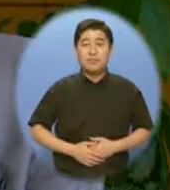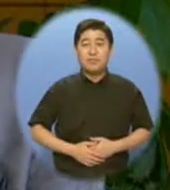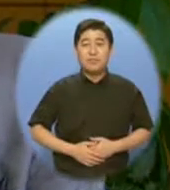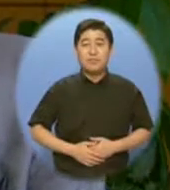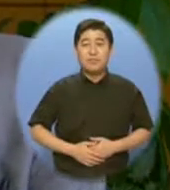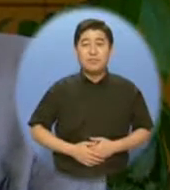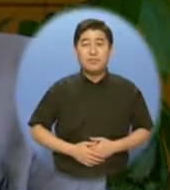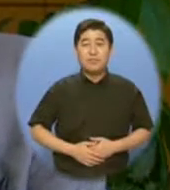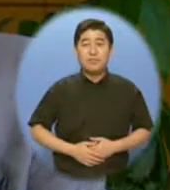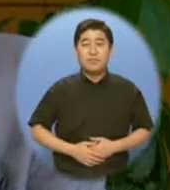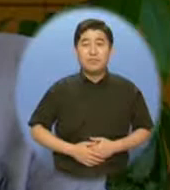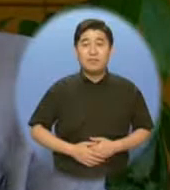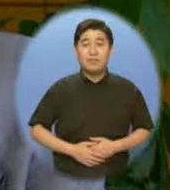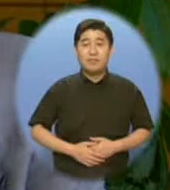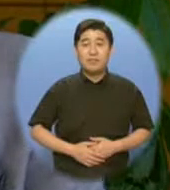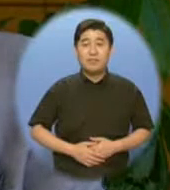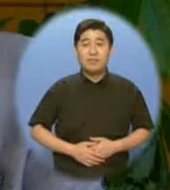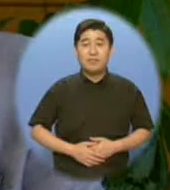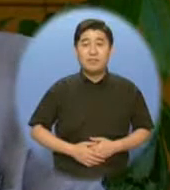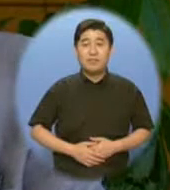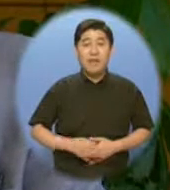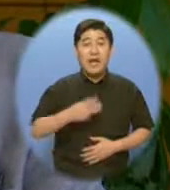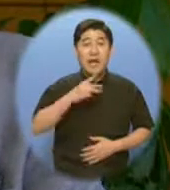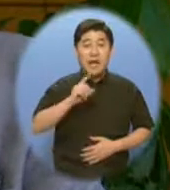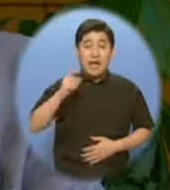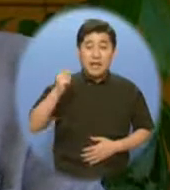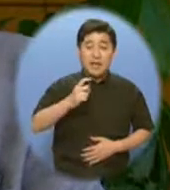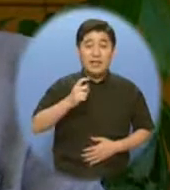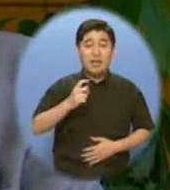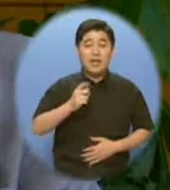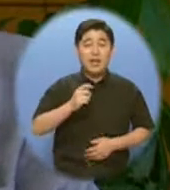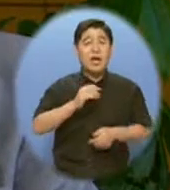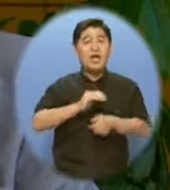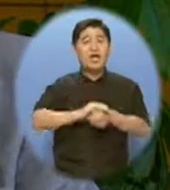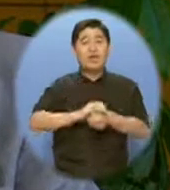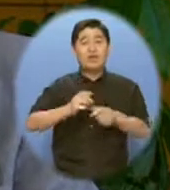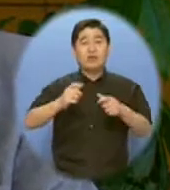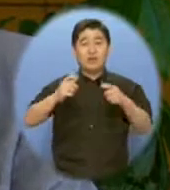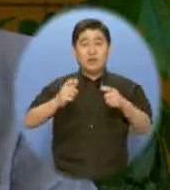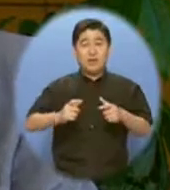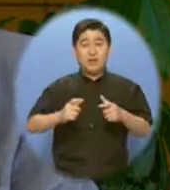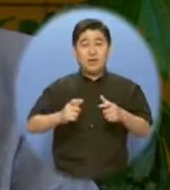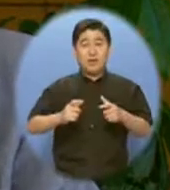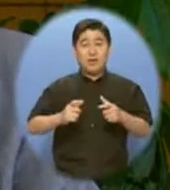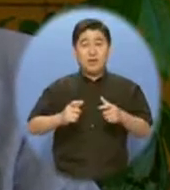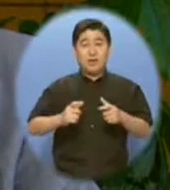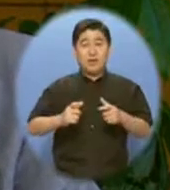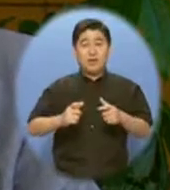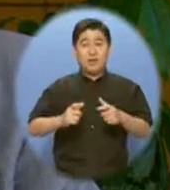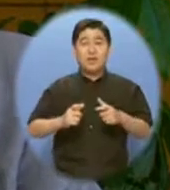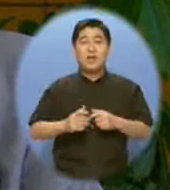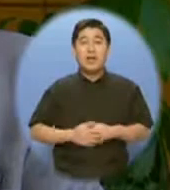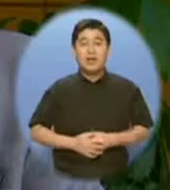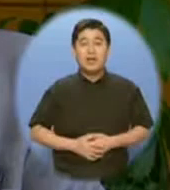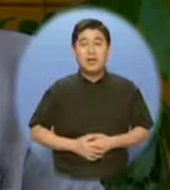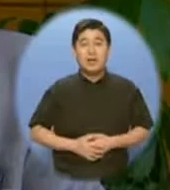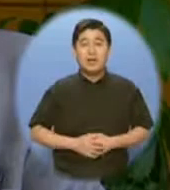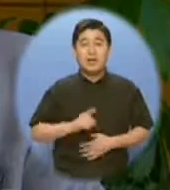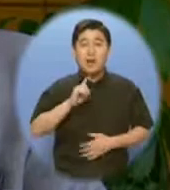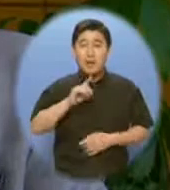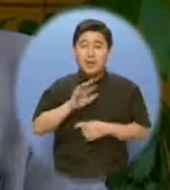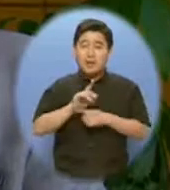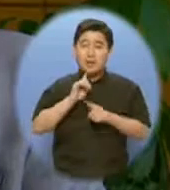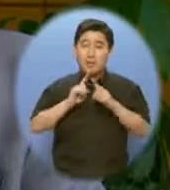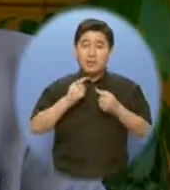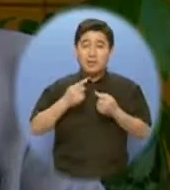그리고 해바라기 하는 것은 몇 번째 음절에 있다고 그랬습니까? 세 번째라고 그랬죠.